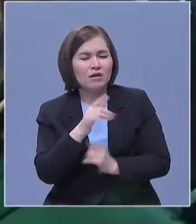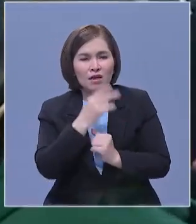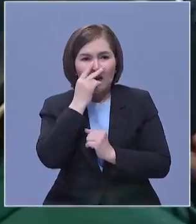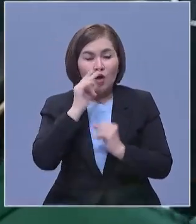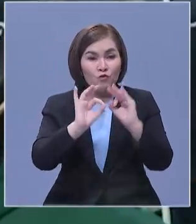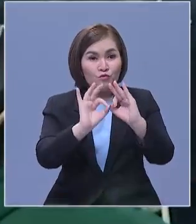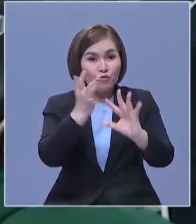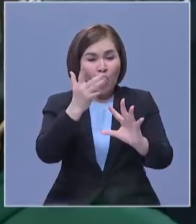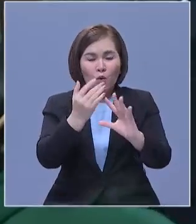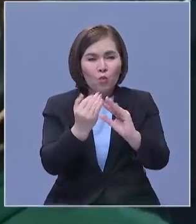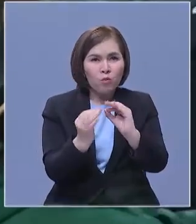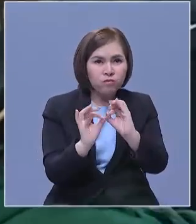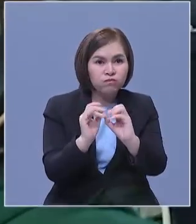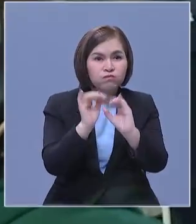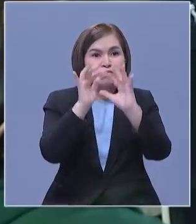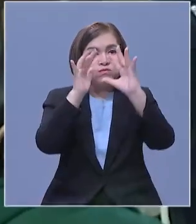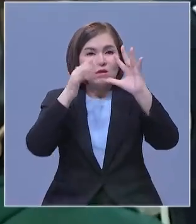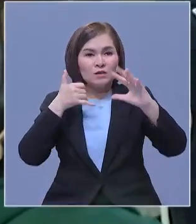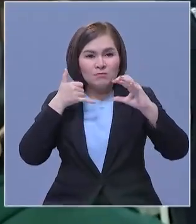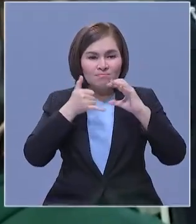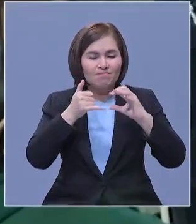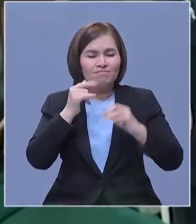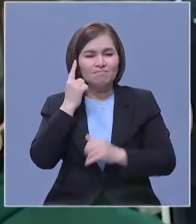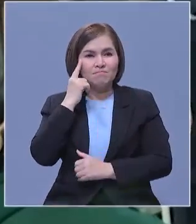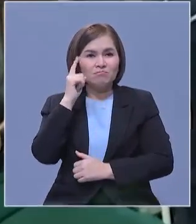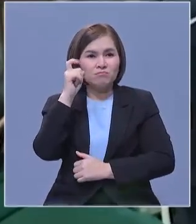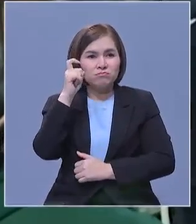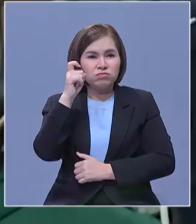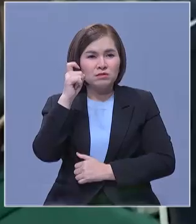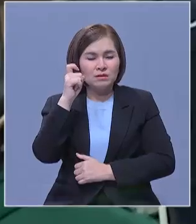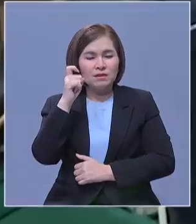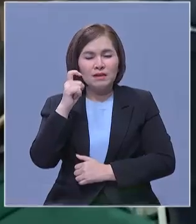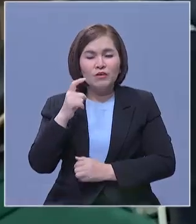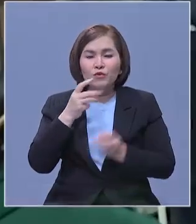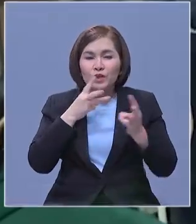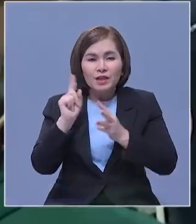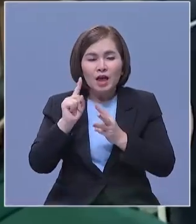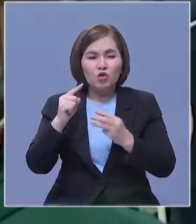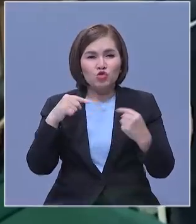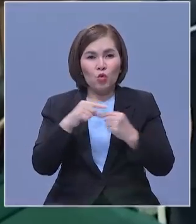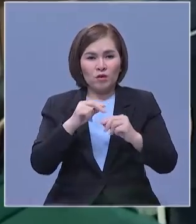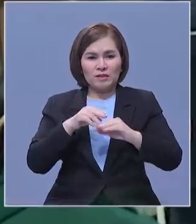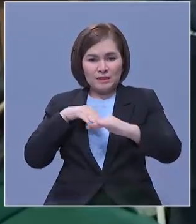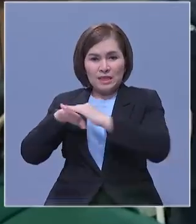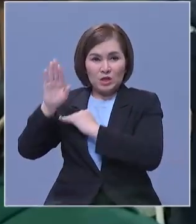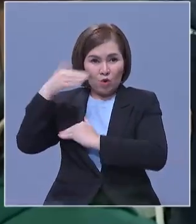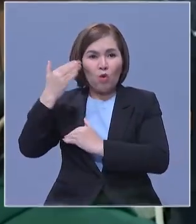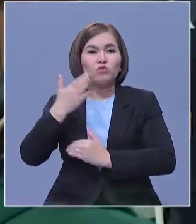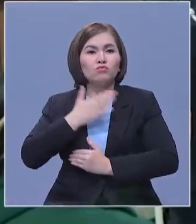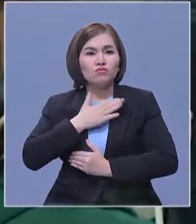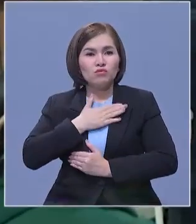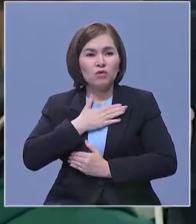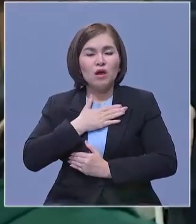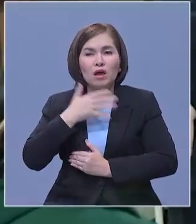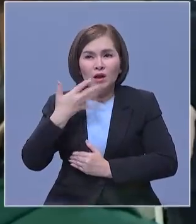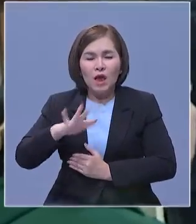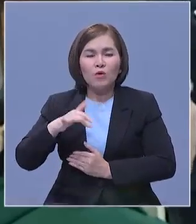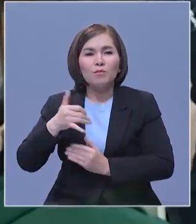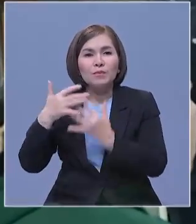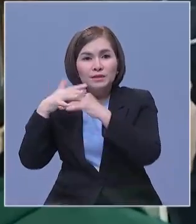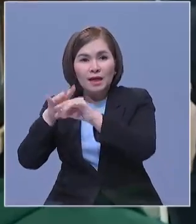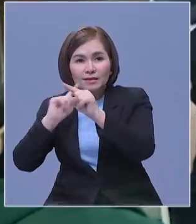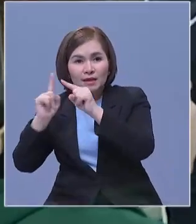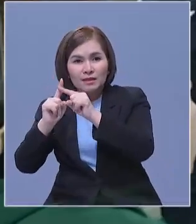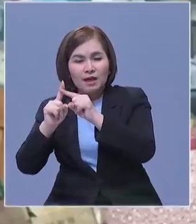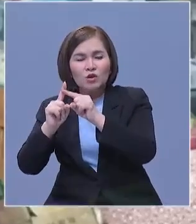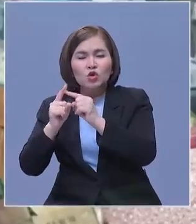ไฟเนี่ยลุกไหม้อย่างรวดเร็วนะครับทำให้เข้าไปช่วยไม่ได้ก็ทำได้แค่พยายามช่วยตัวเองออกมาจากตัวบ้านจนเจ้าหน้าที่สามารถช่วยคุณยาย